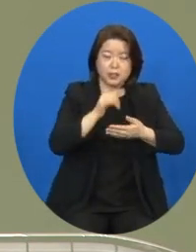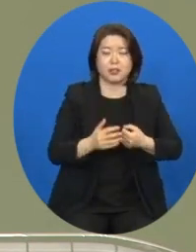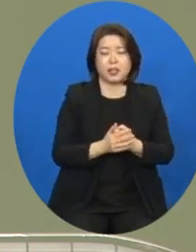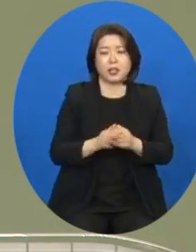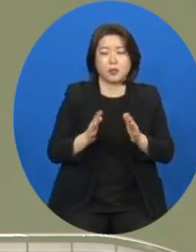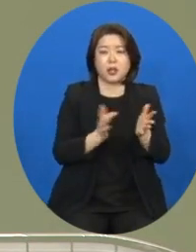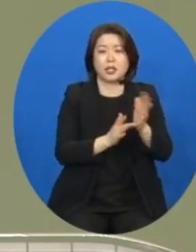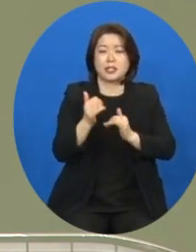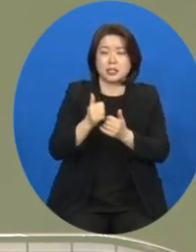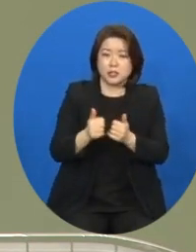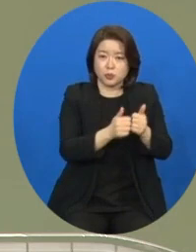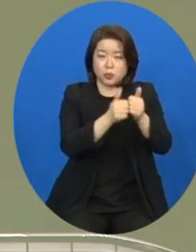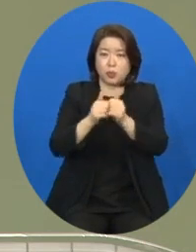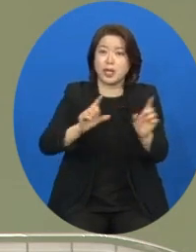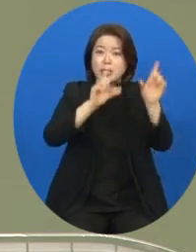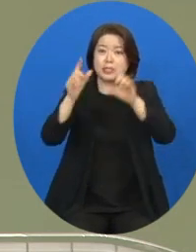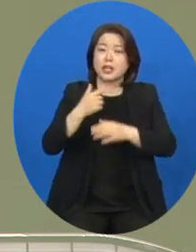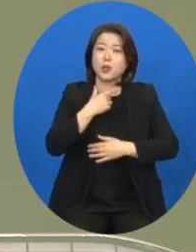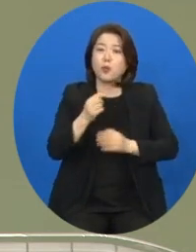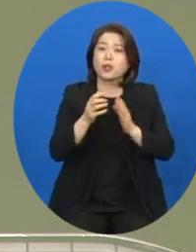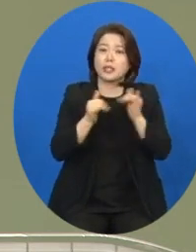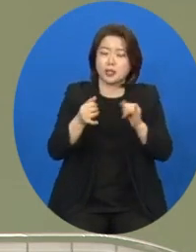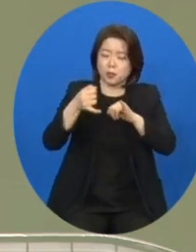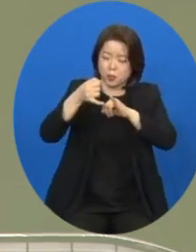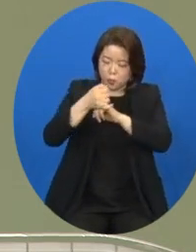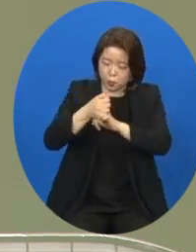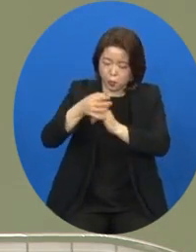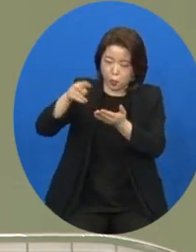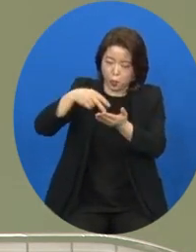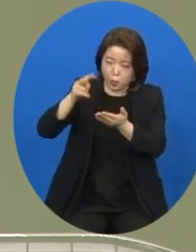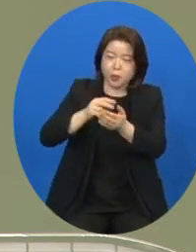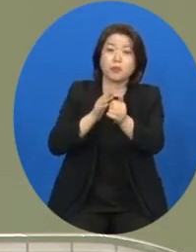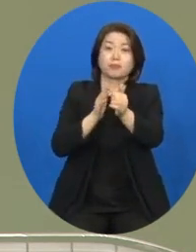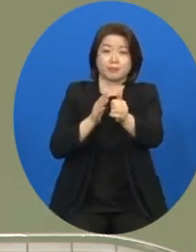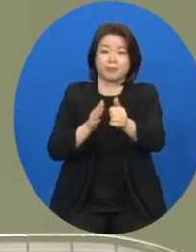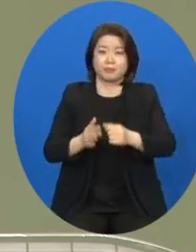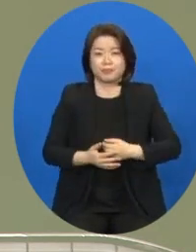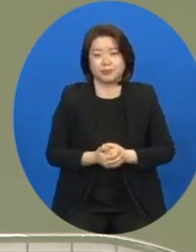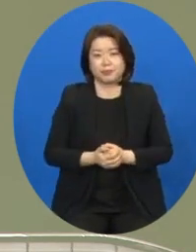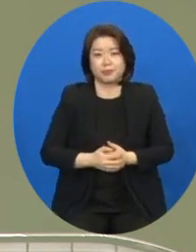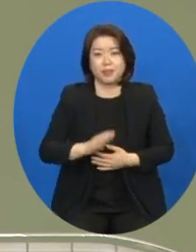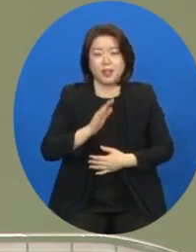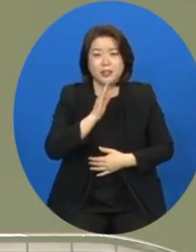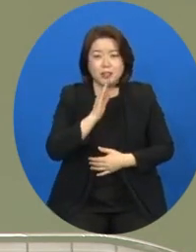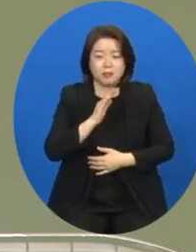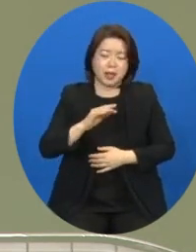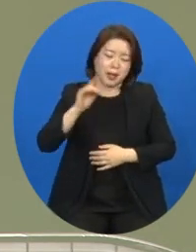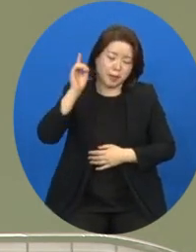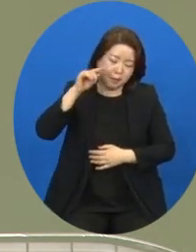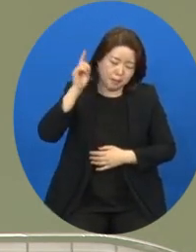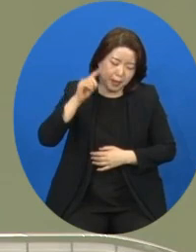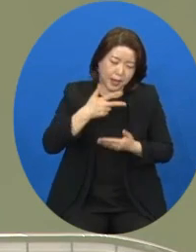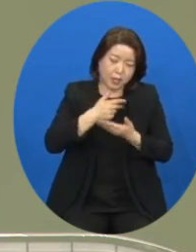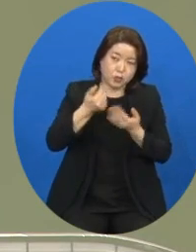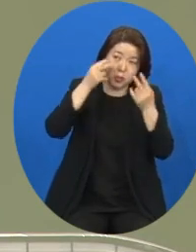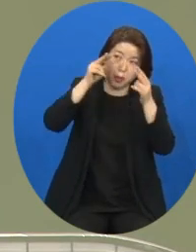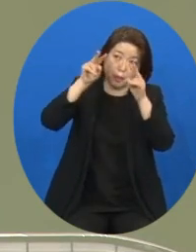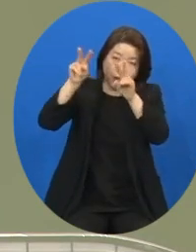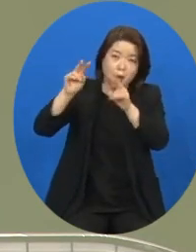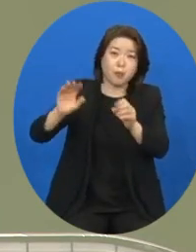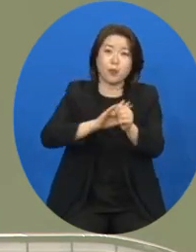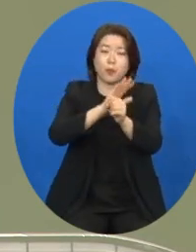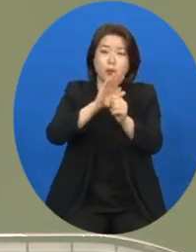살기 원하는 분들 꼭 한번 읽어보시도록 권해드리고 싶어요. 정말 날마다 주님을 바라보고 사는